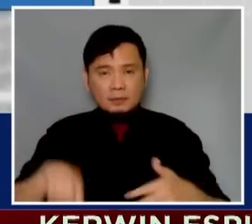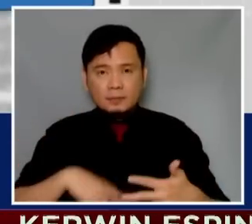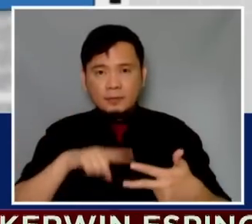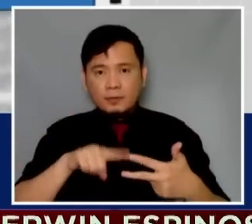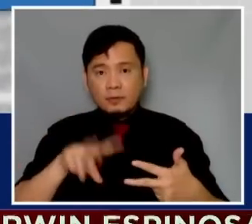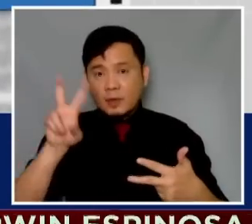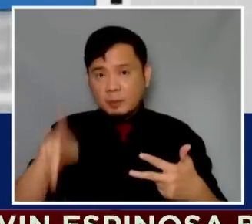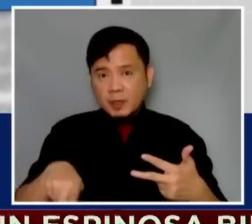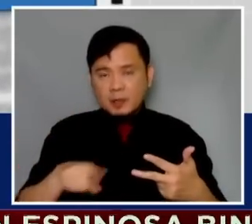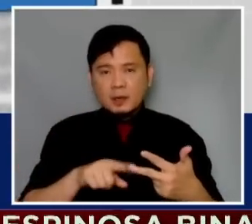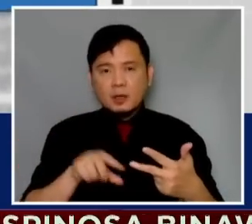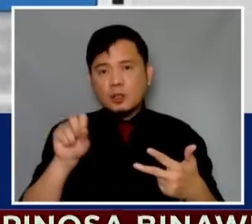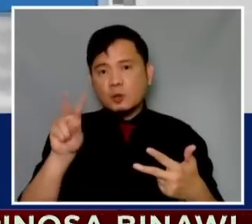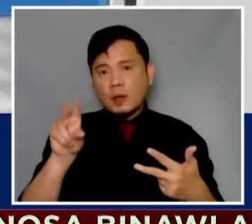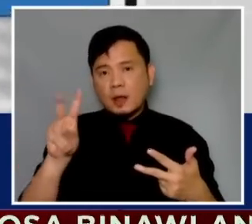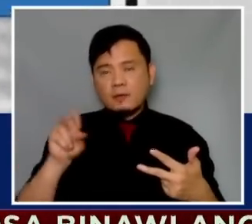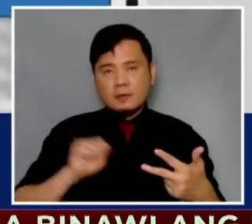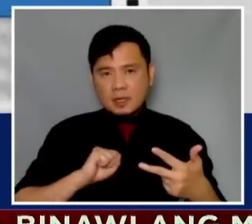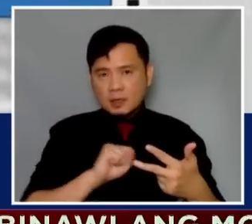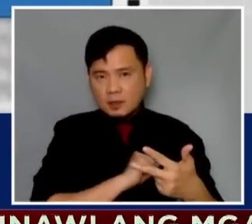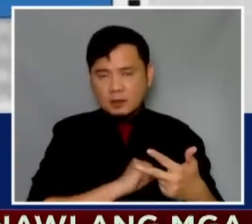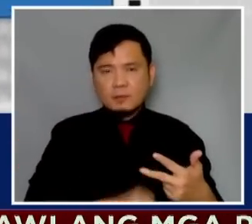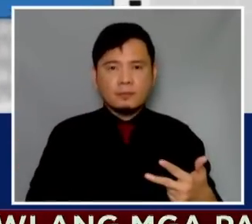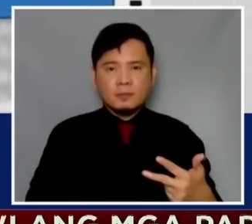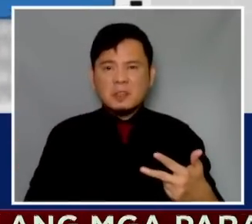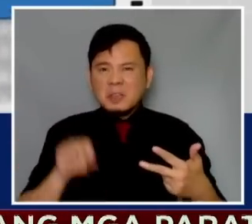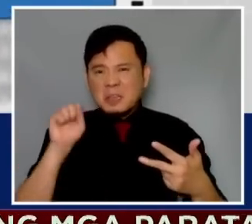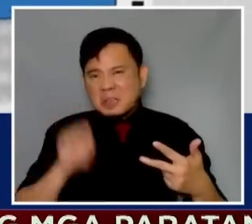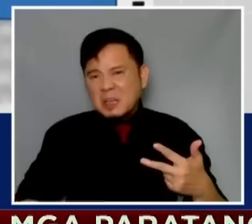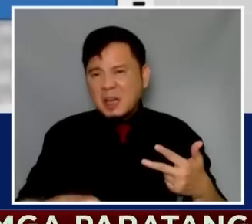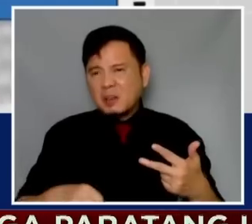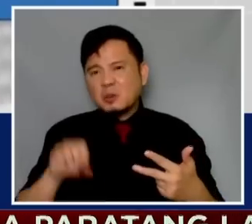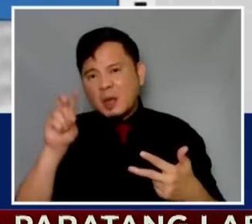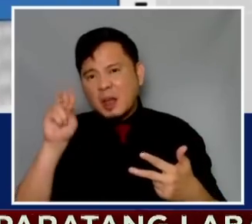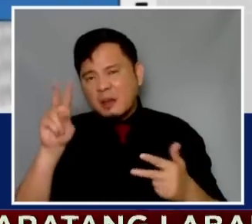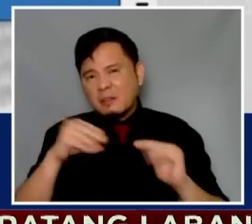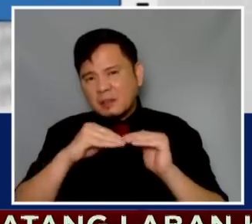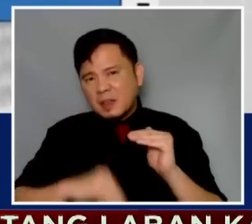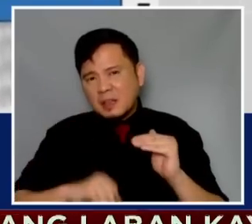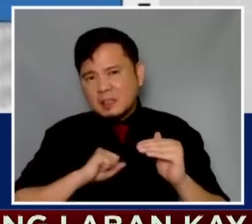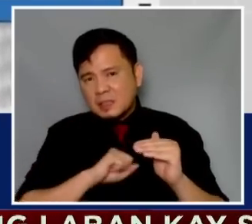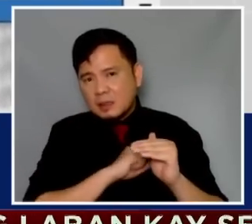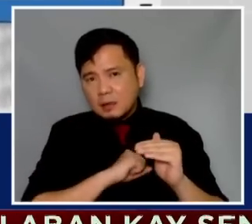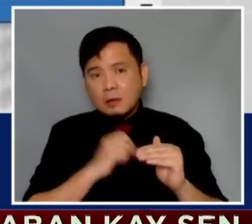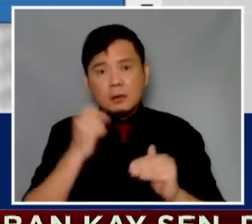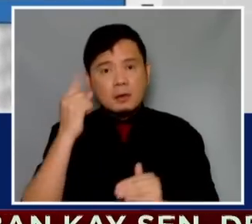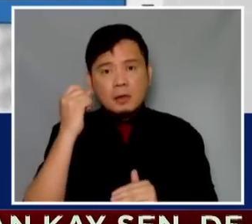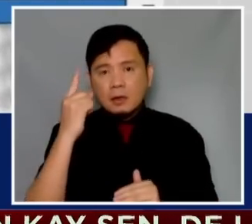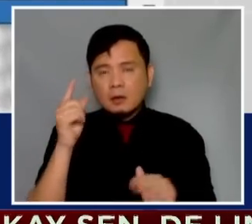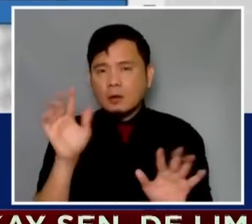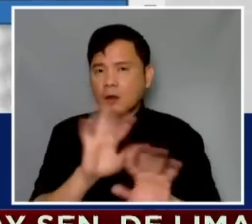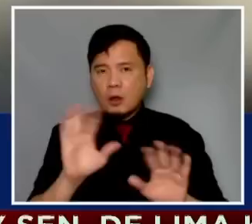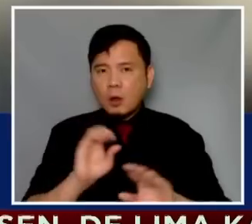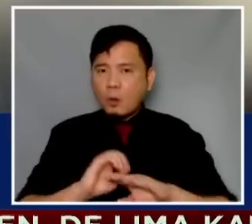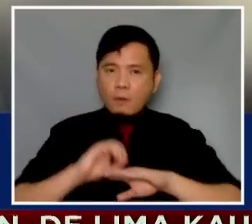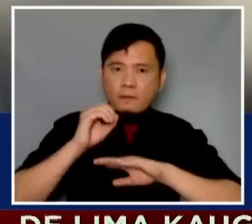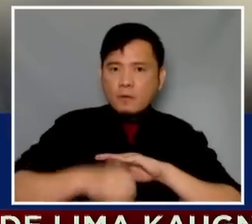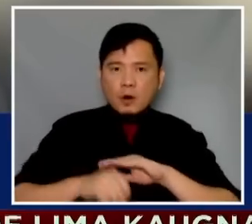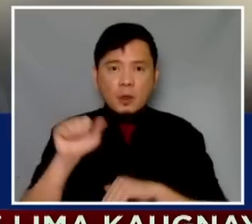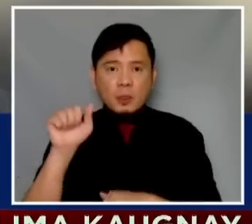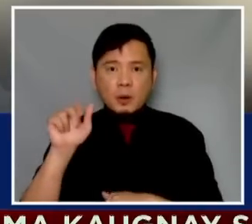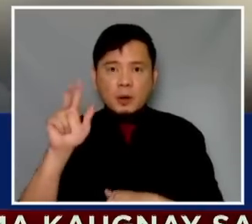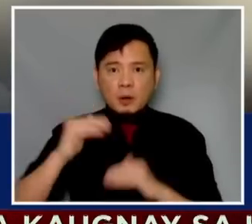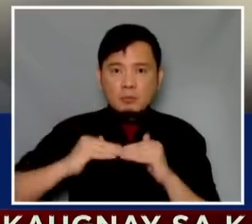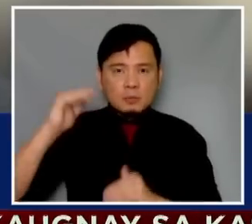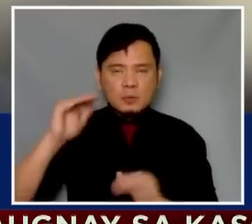12 para sa senador. Pwedeng kulang ang bilang ng iboboto, basta huwag sosobra. ayaw nyo, hindi nyo